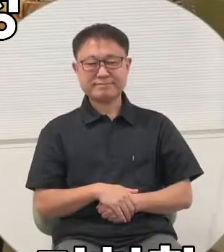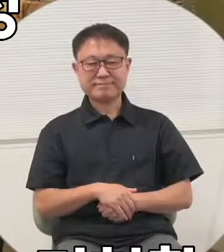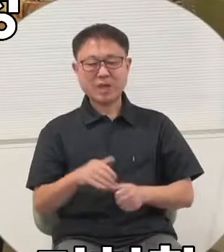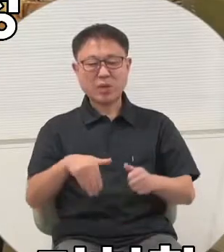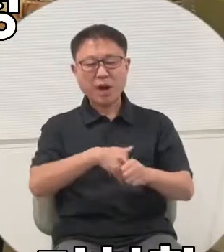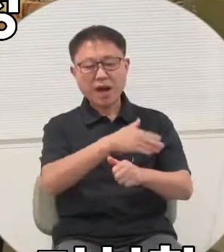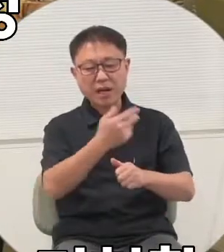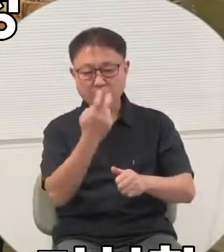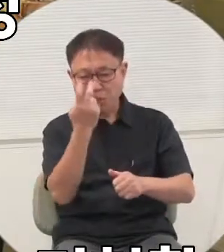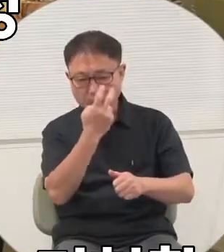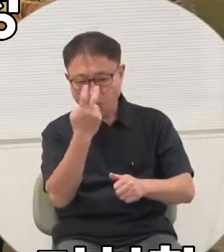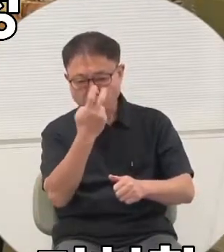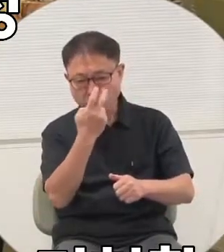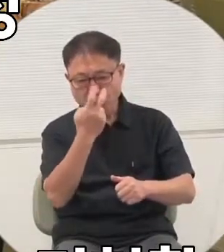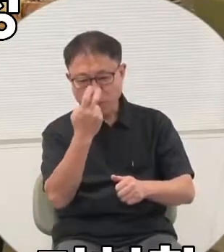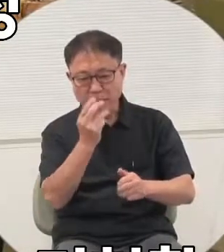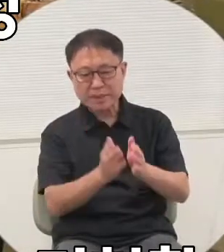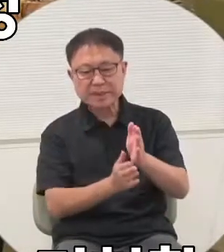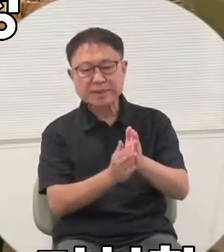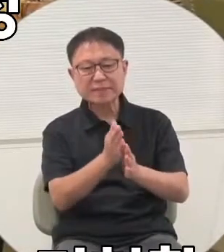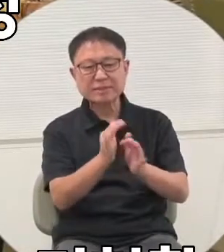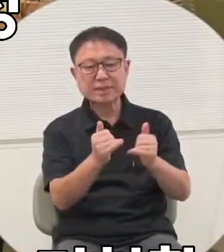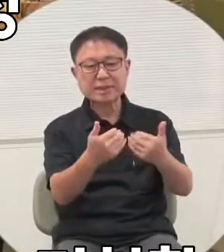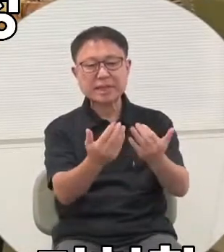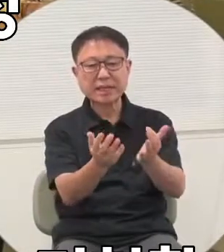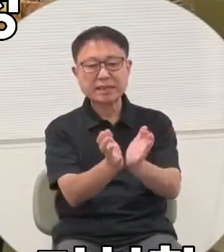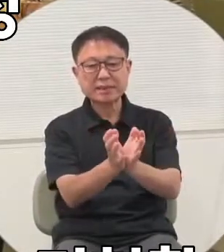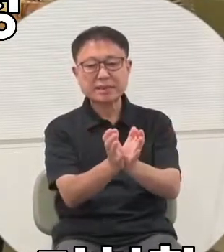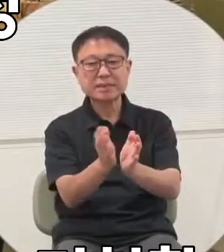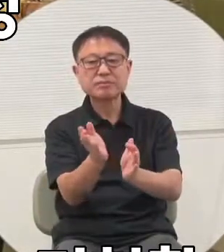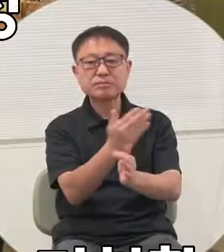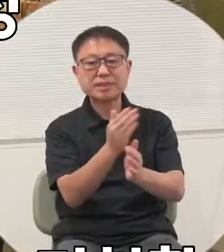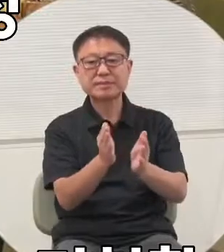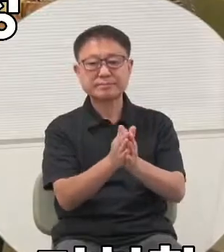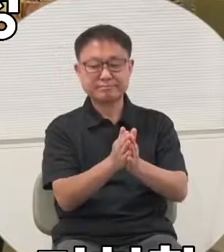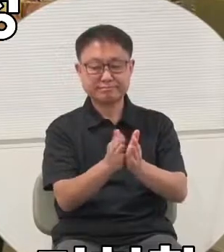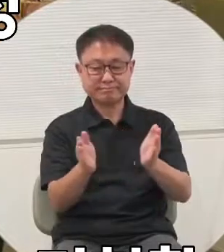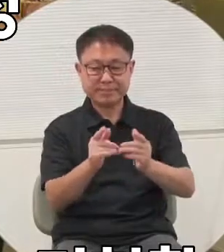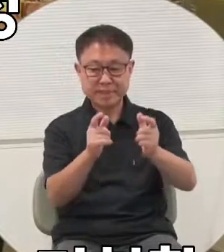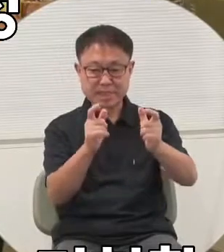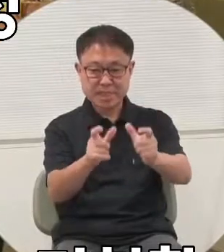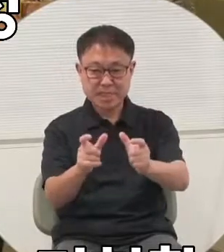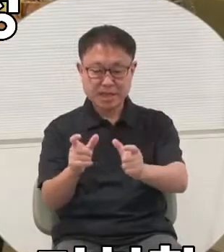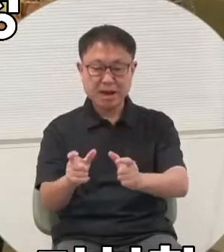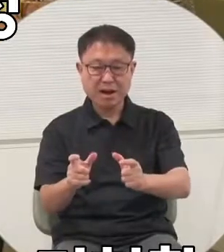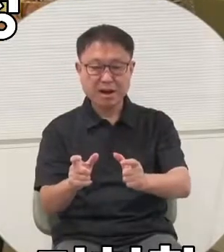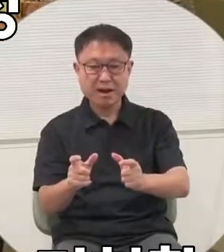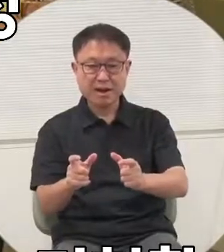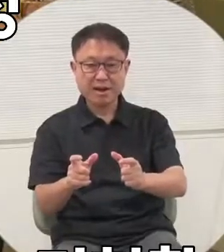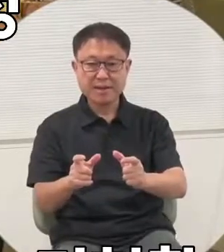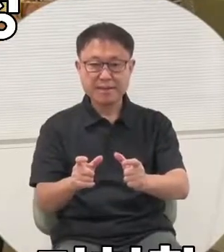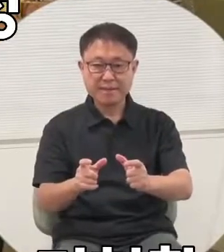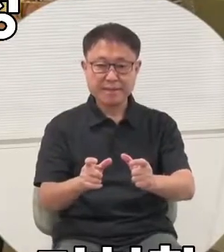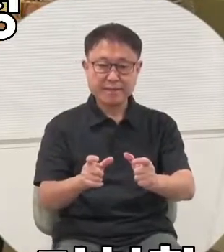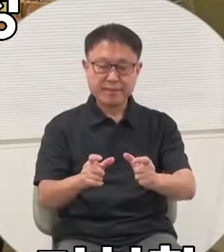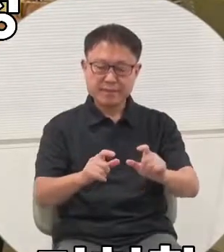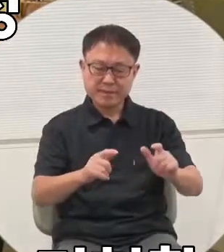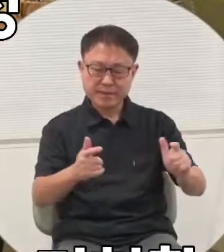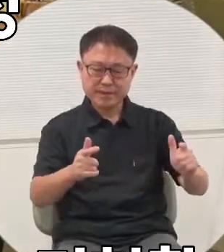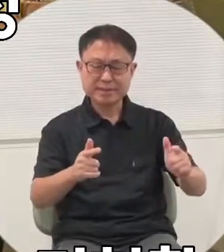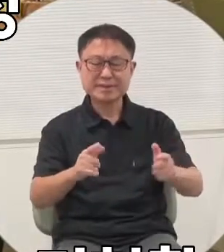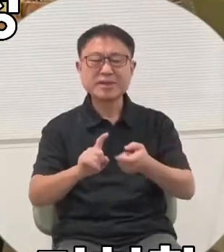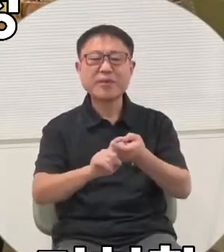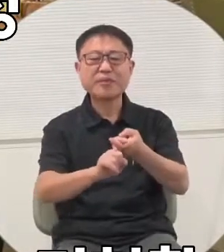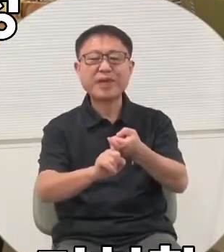환경 교육, 환경 운동을 하는 시민 단체에서 출발을 했지만 지역에는 또 가치가 굉장히 다양한 연대 활동이